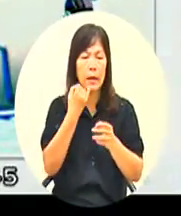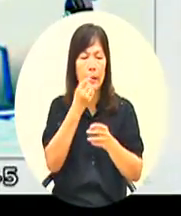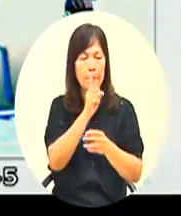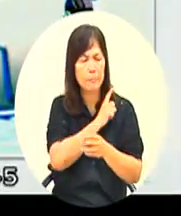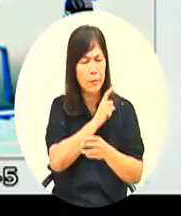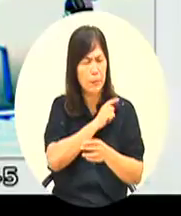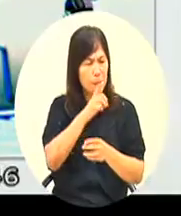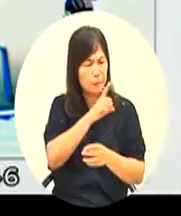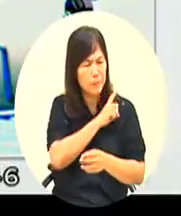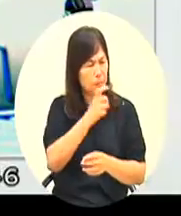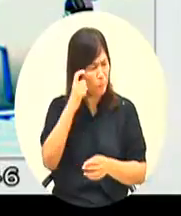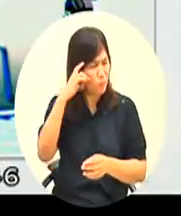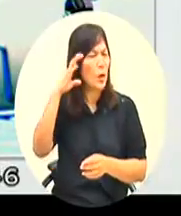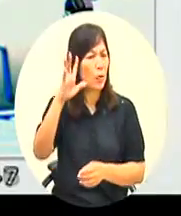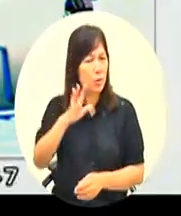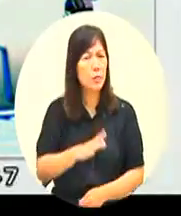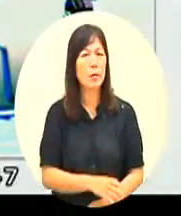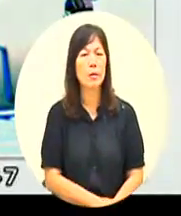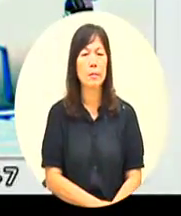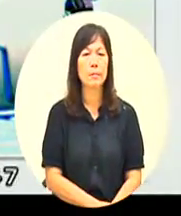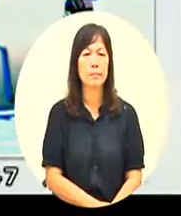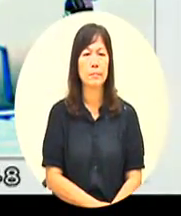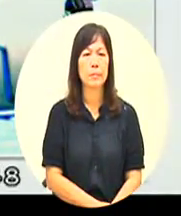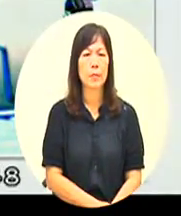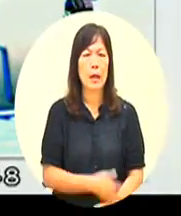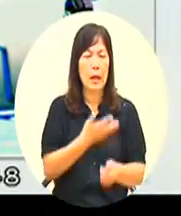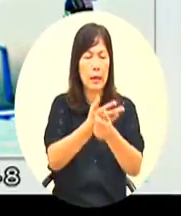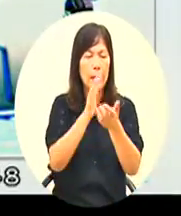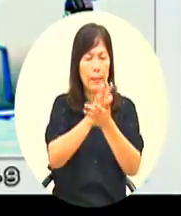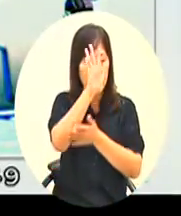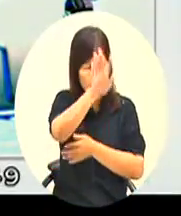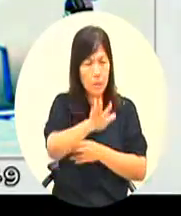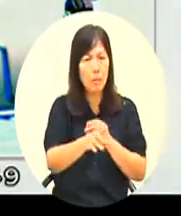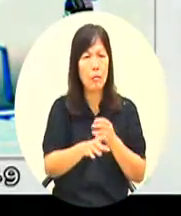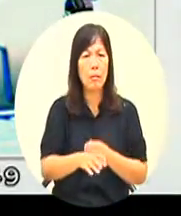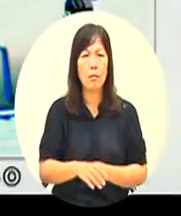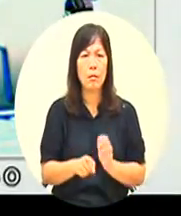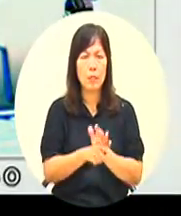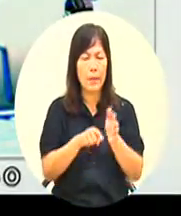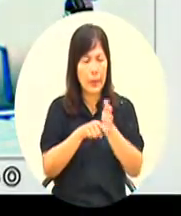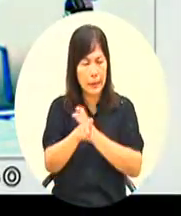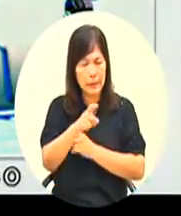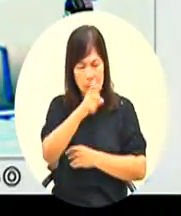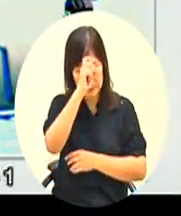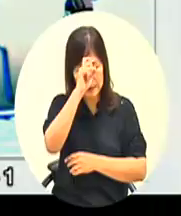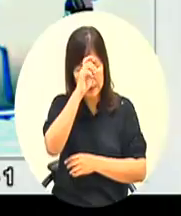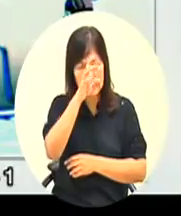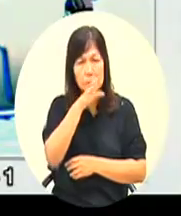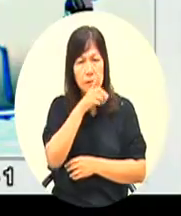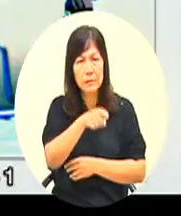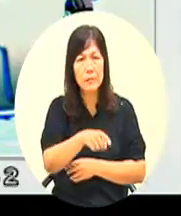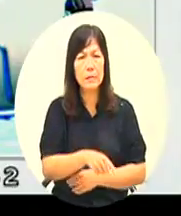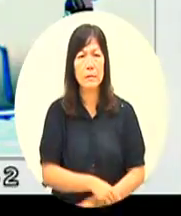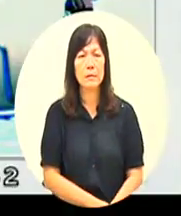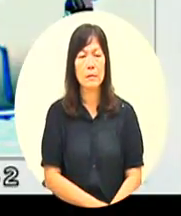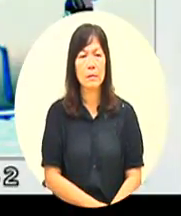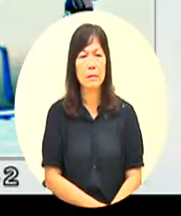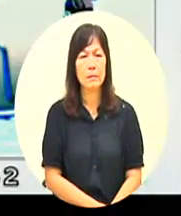些创意呀、啊，让他们未来呀、啊，因为我们一直啊，像我们的